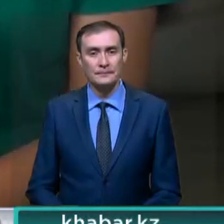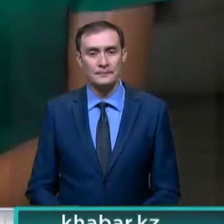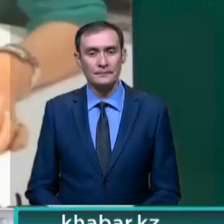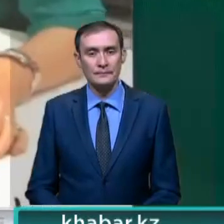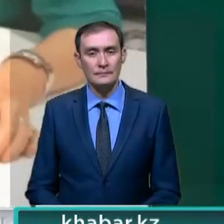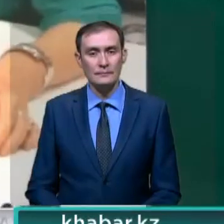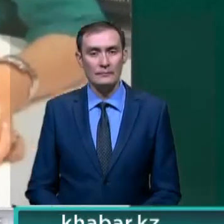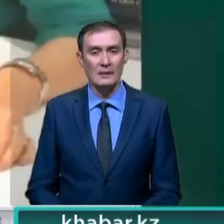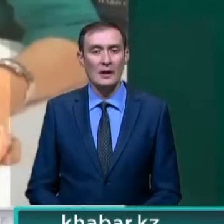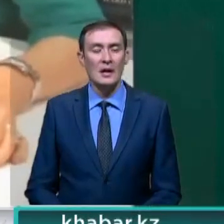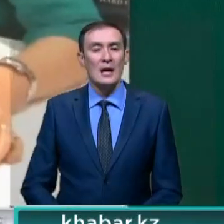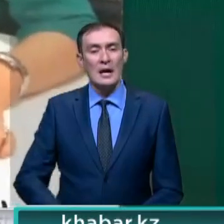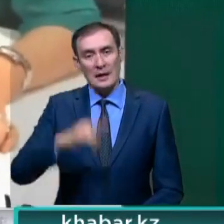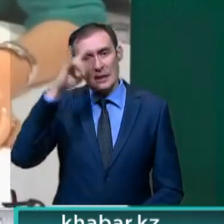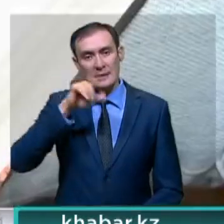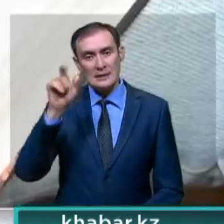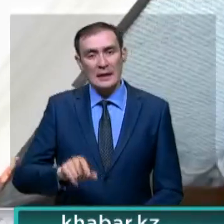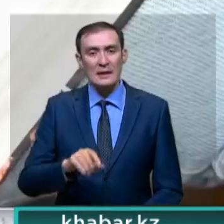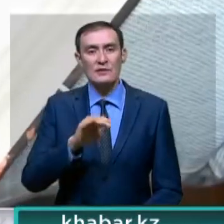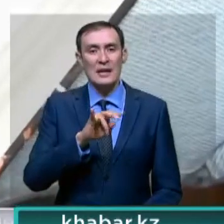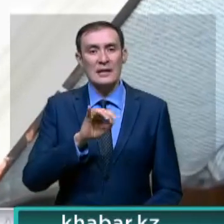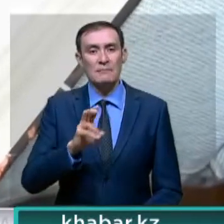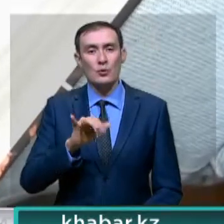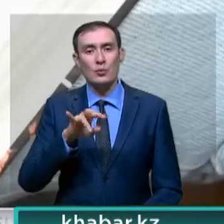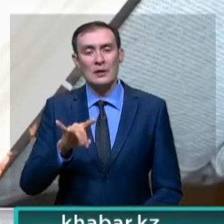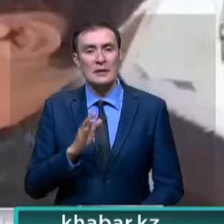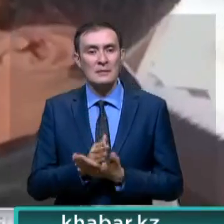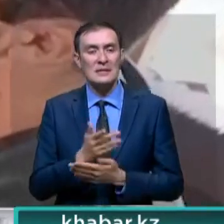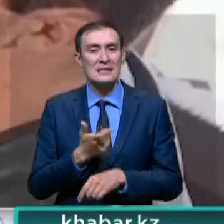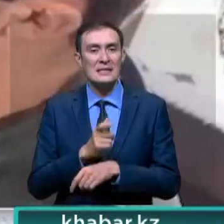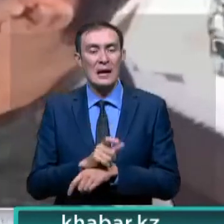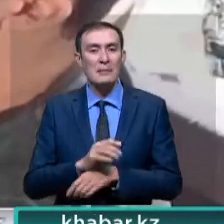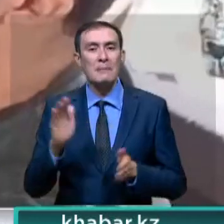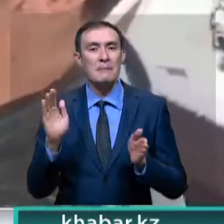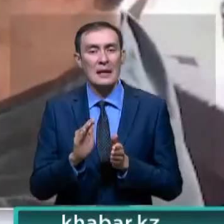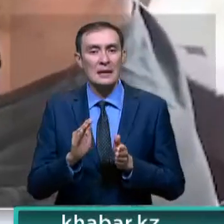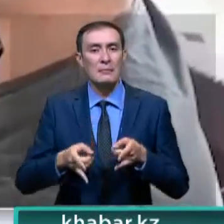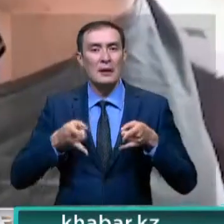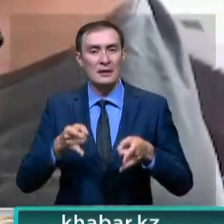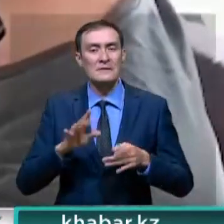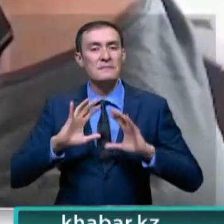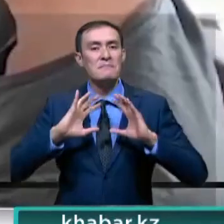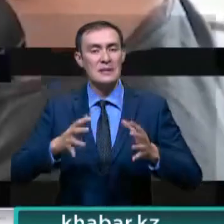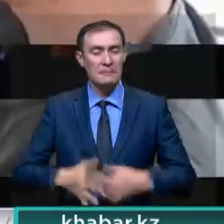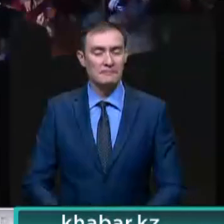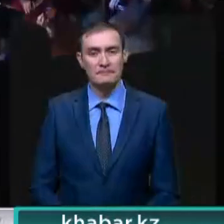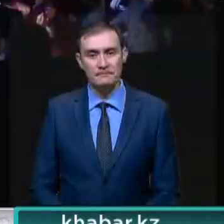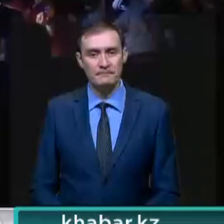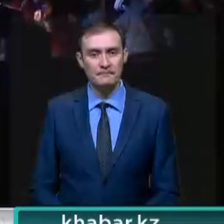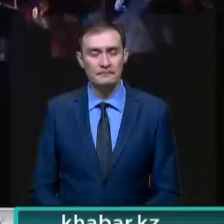В книгу Гиннесса 8 лет казахстанец Бекнур Жанибекулы носит самый маленький протез в мире.